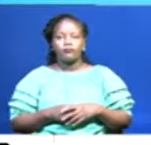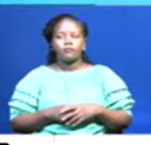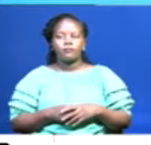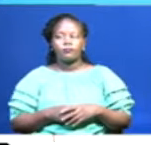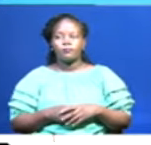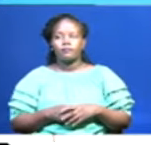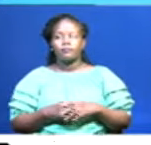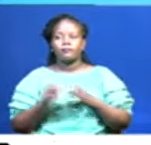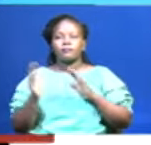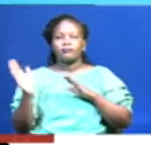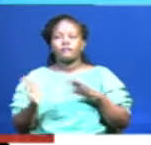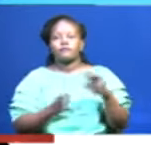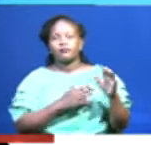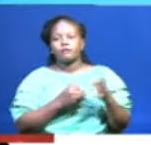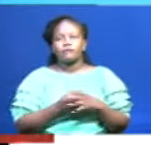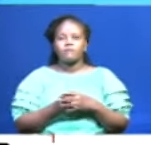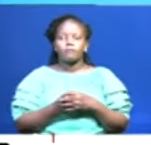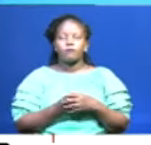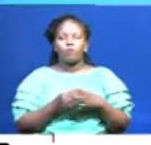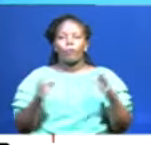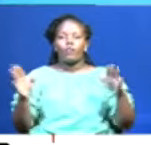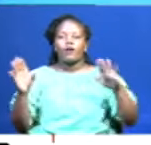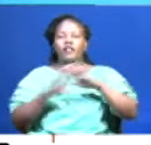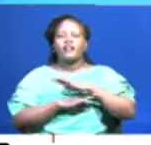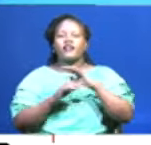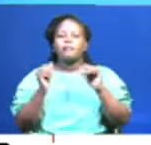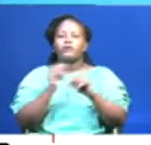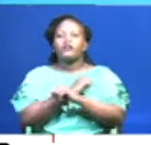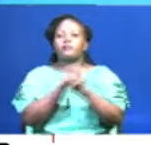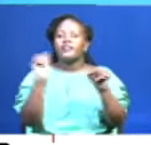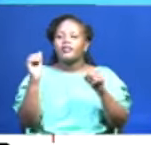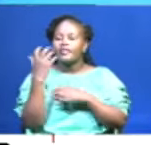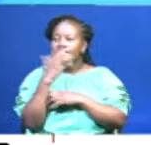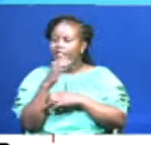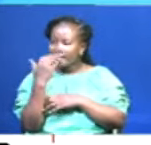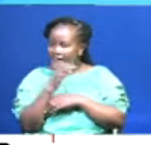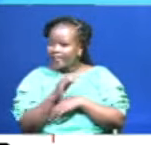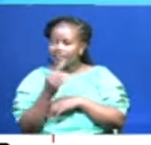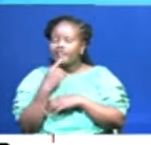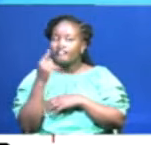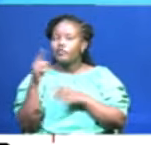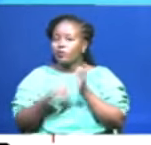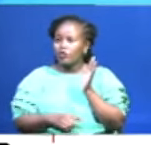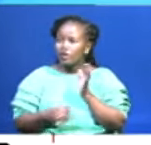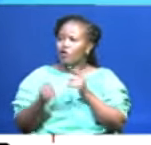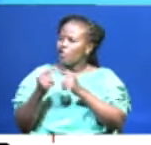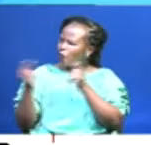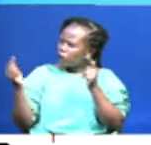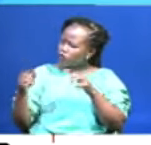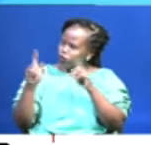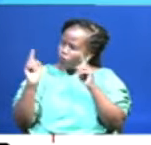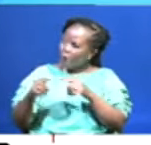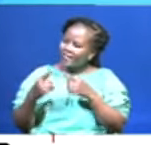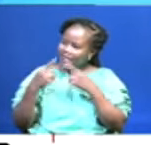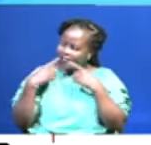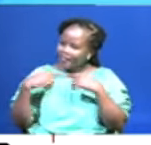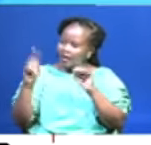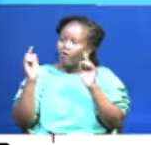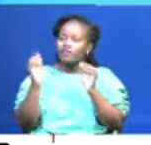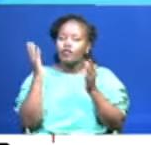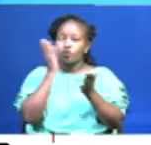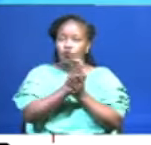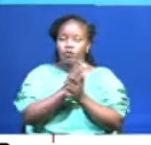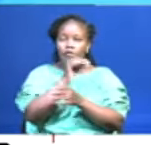Na kwingineko, naibu rais Rigathi Gachagua amewahimiza wapinzani kuwaambia wakenya ukweli kuhusu uchaguzi mkuu wa